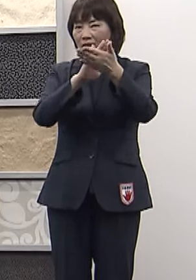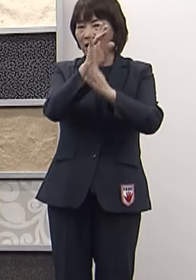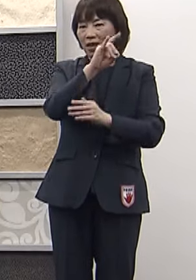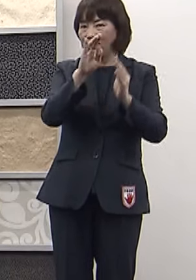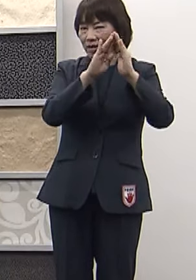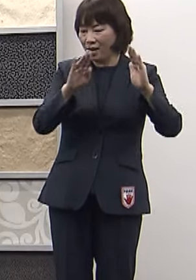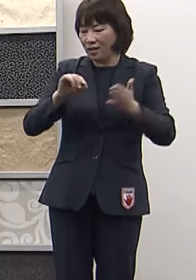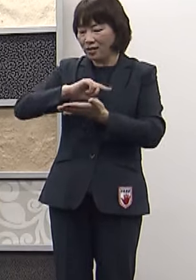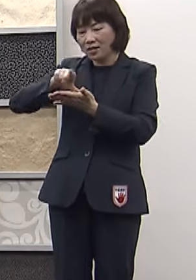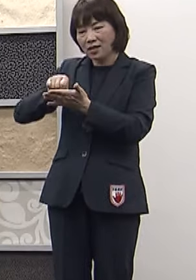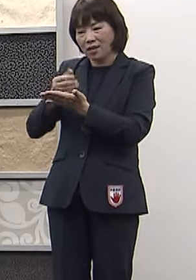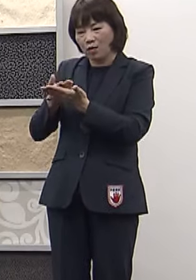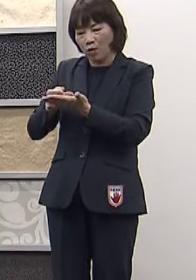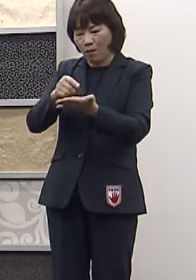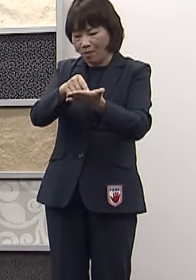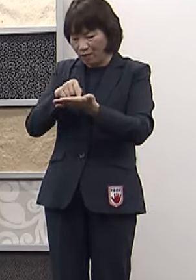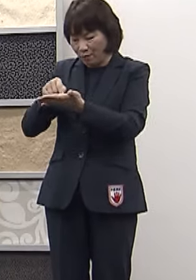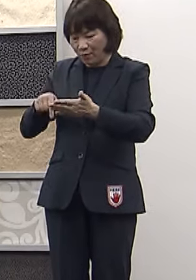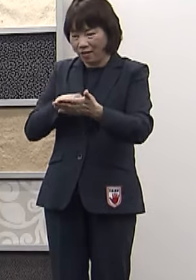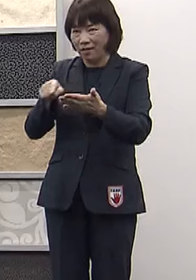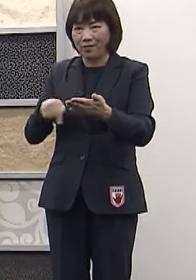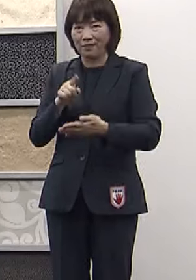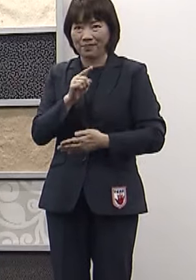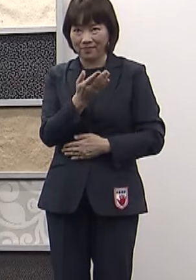こう届いているのかというところを教えていただきたいと思います。